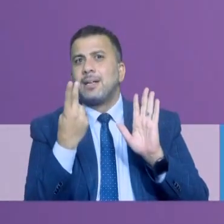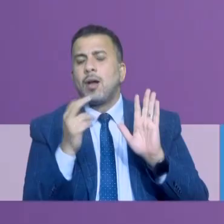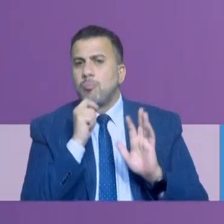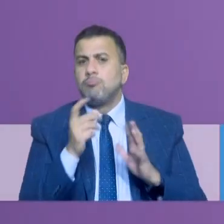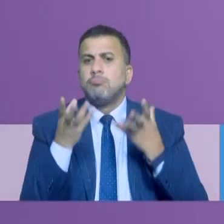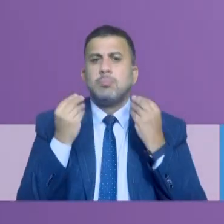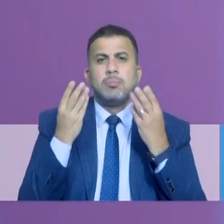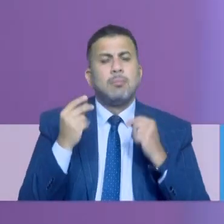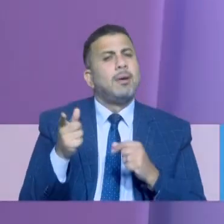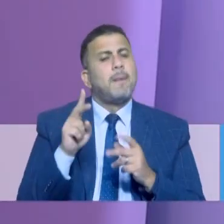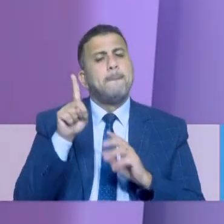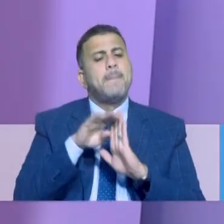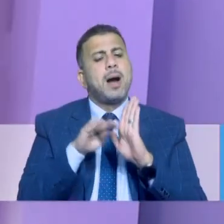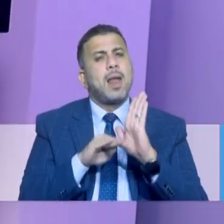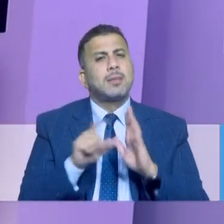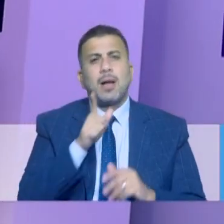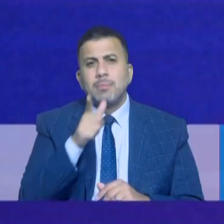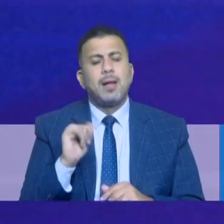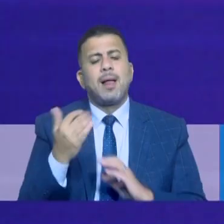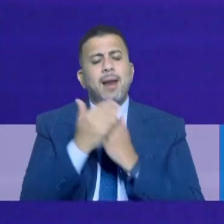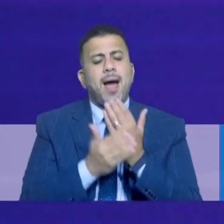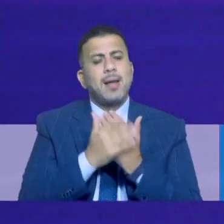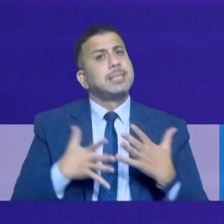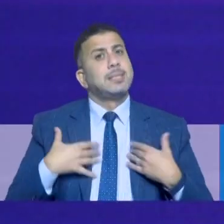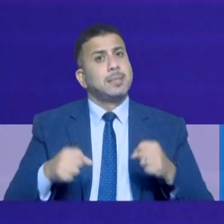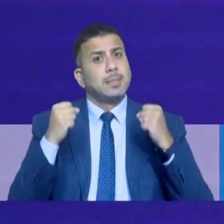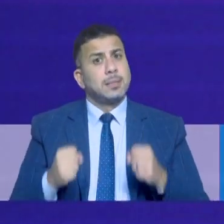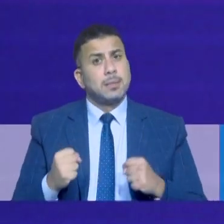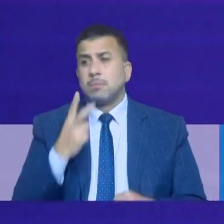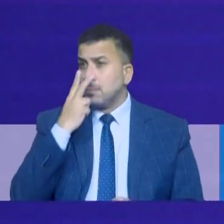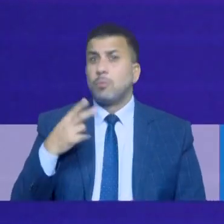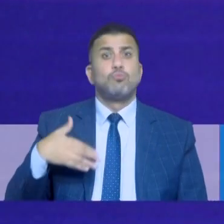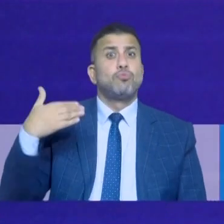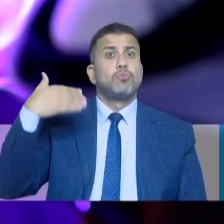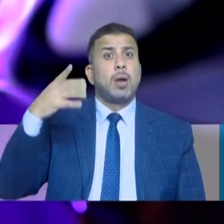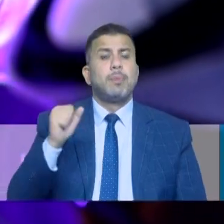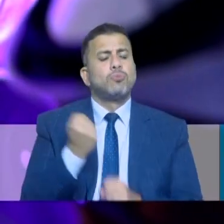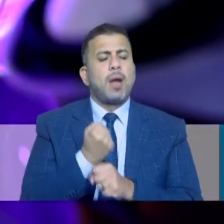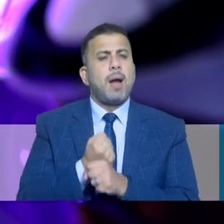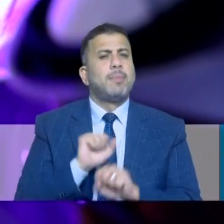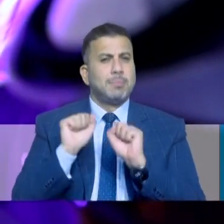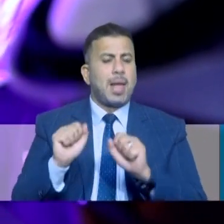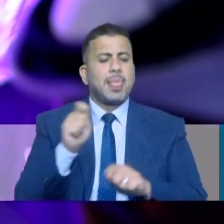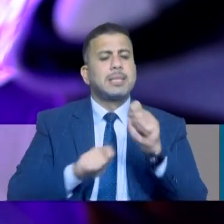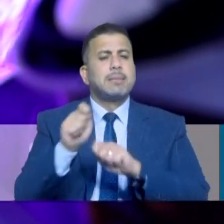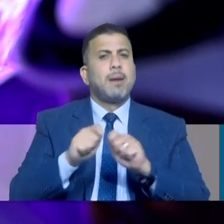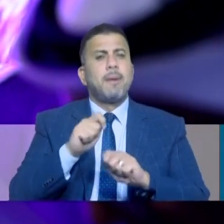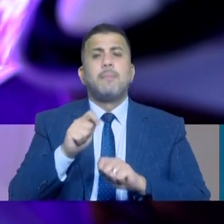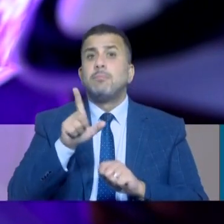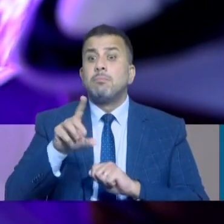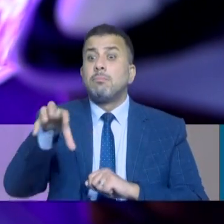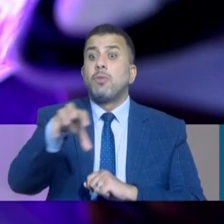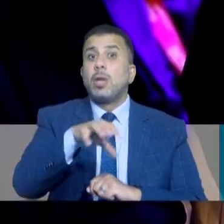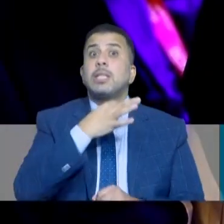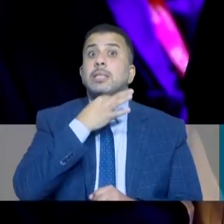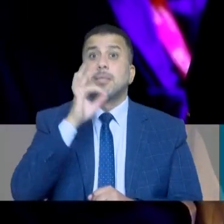استكشاف كيفيه استخدام البيانات لتحسين رعايه الصحيه واستشراف مستقبل سوق العمل وتصميم وبناء مدن